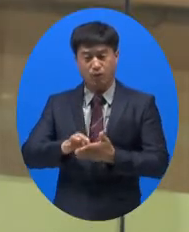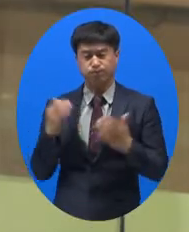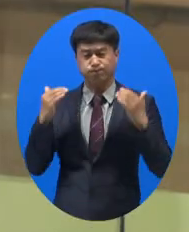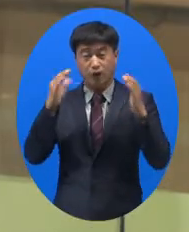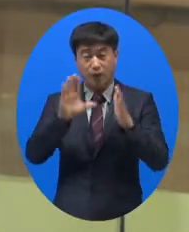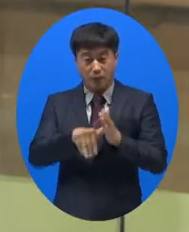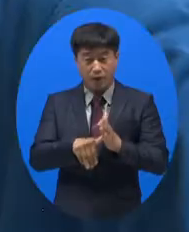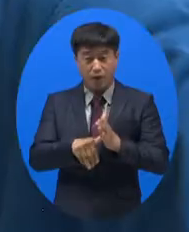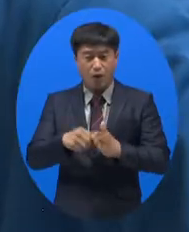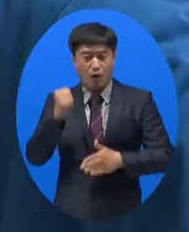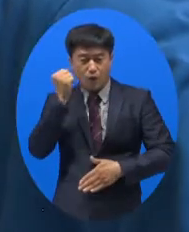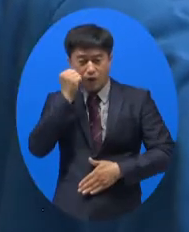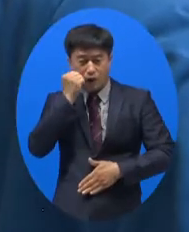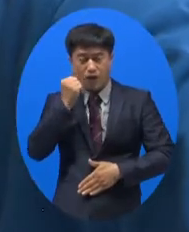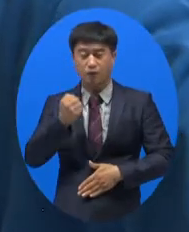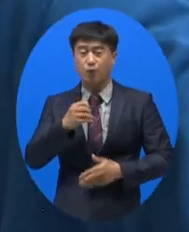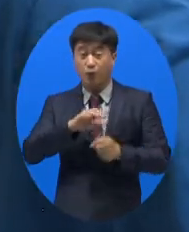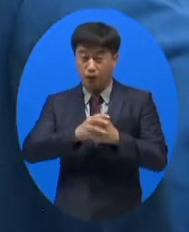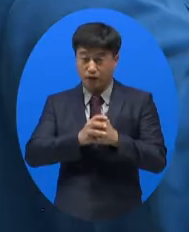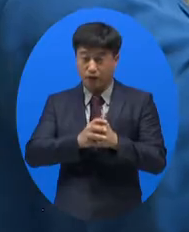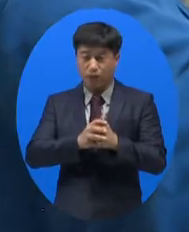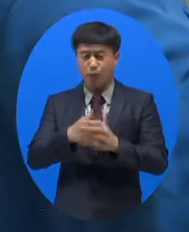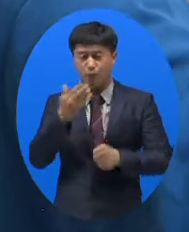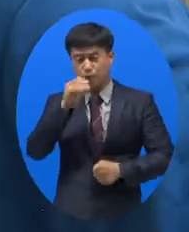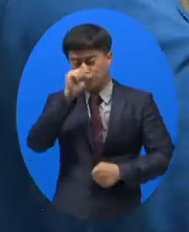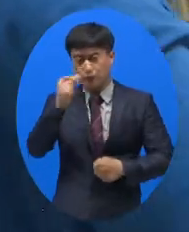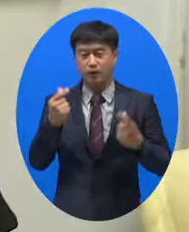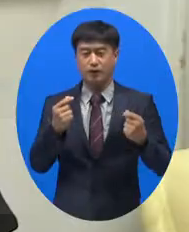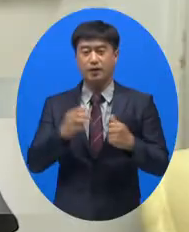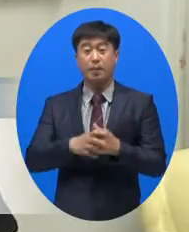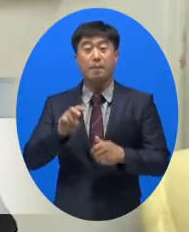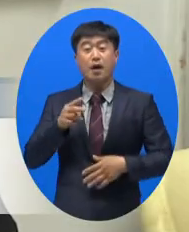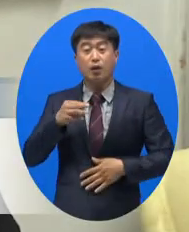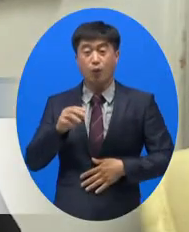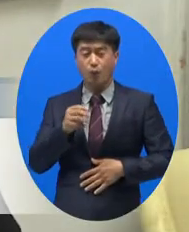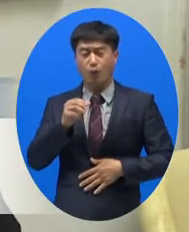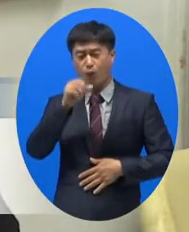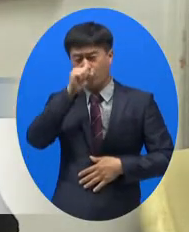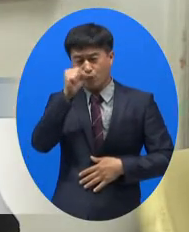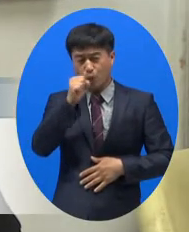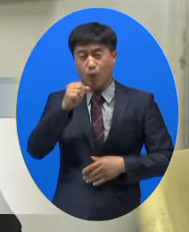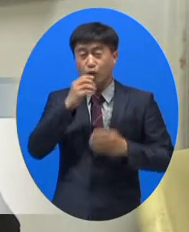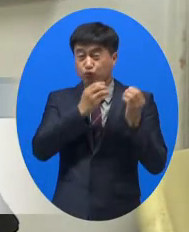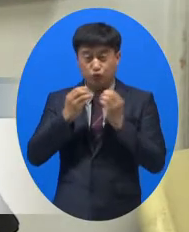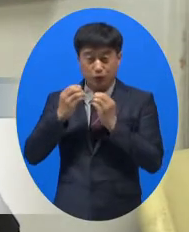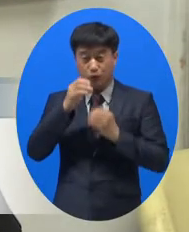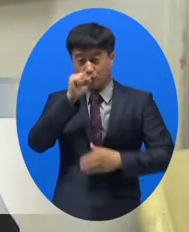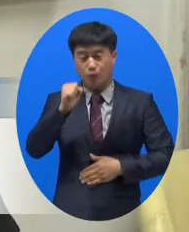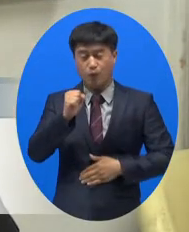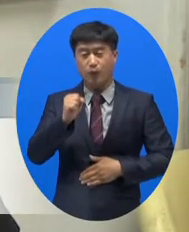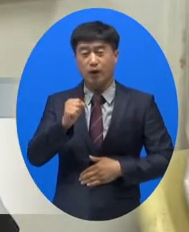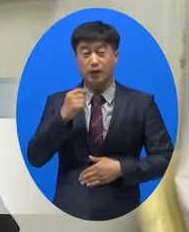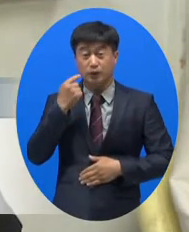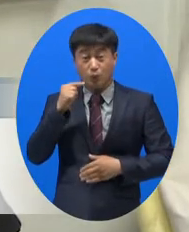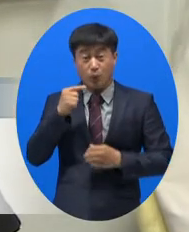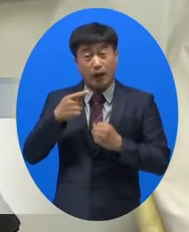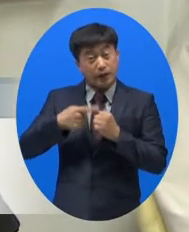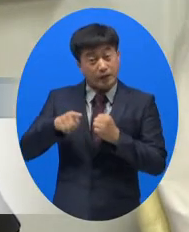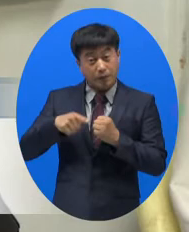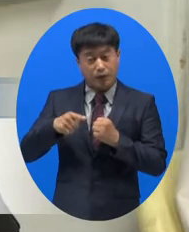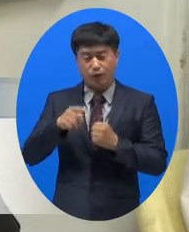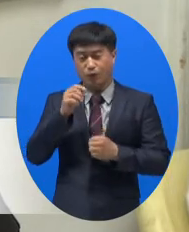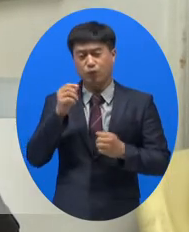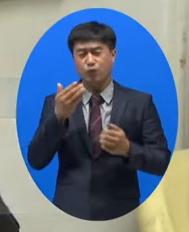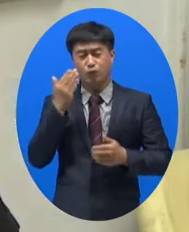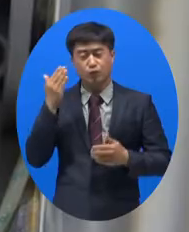클라이라 과일 등 간식도 든든히 나오면 좋겠다고 이야기합니다. 멜론 많이 나왔으면 좋겠습니다. 수박이랑 참외나 그런